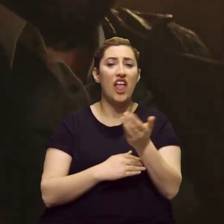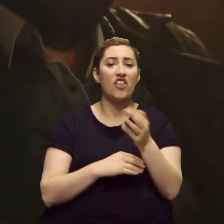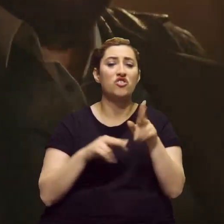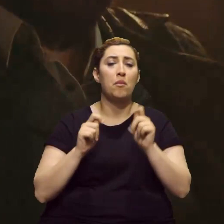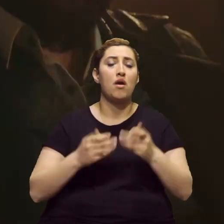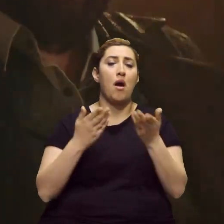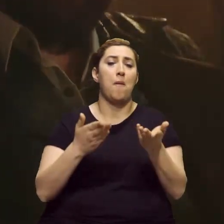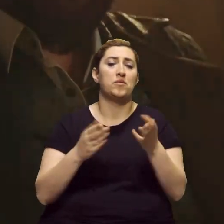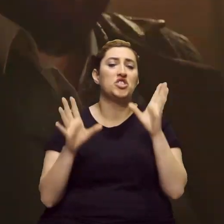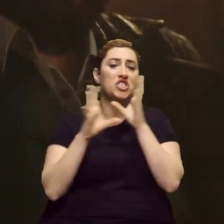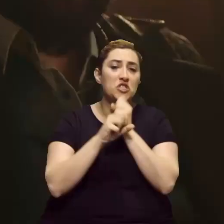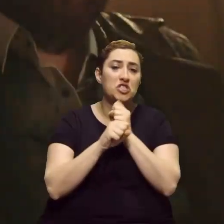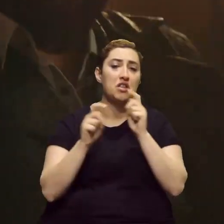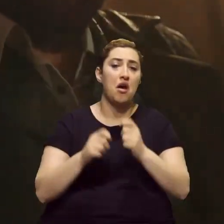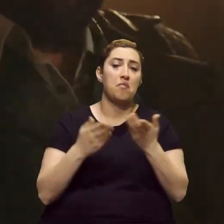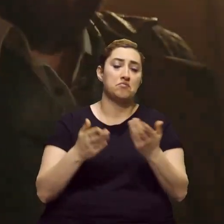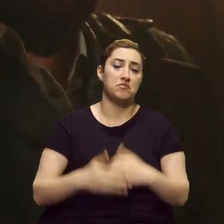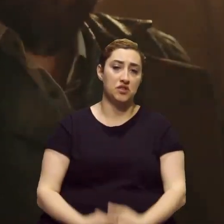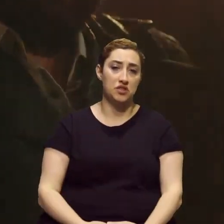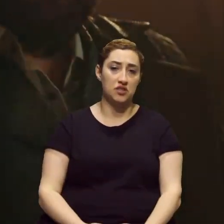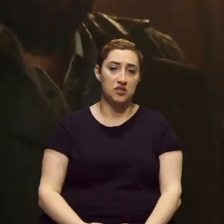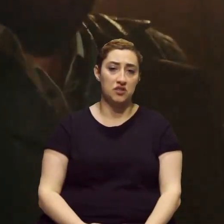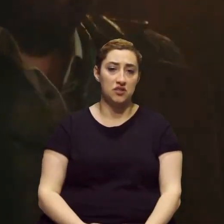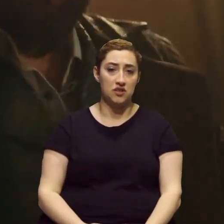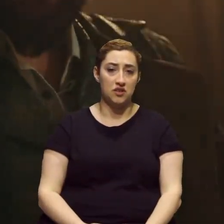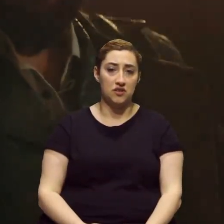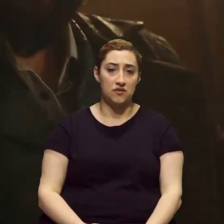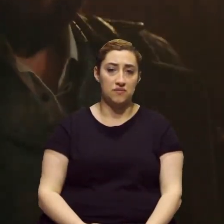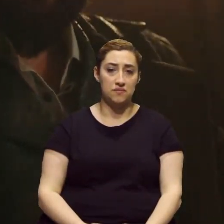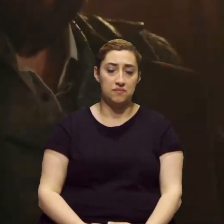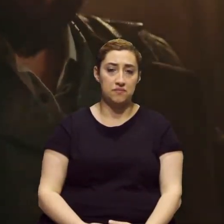kılığına girmiş, gizlenmiş, müptezel.